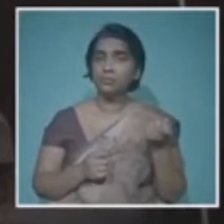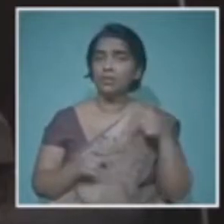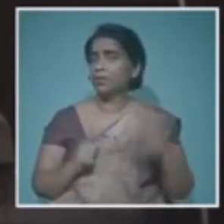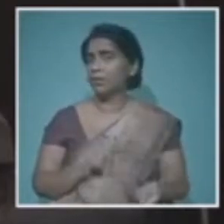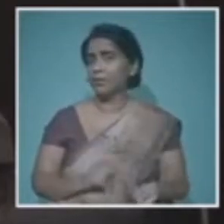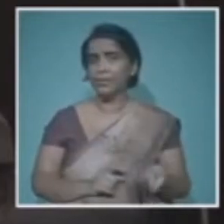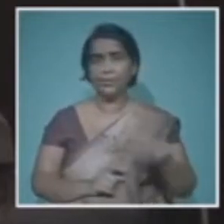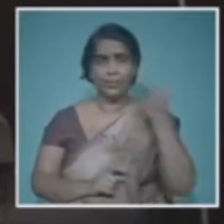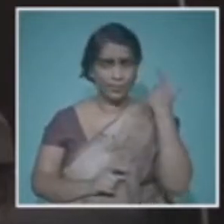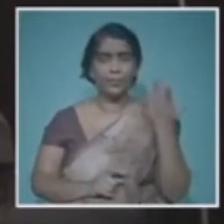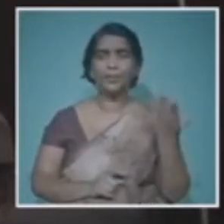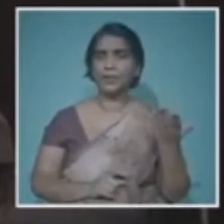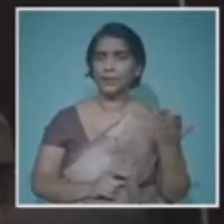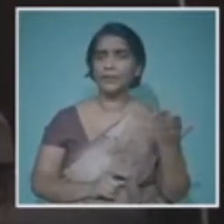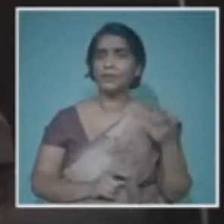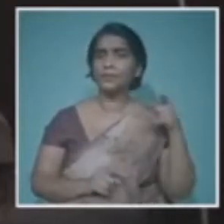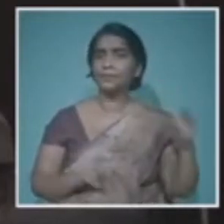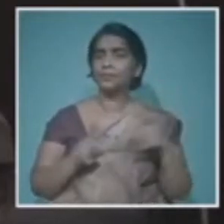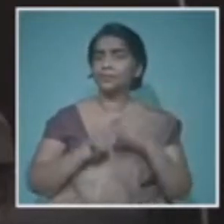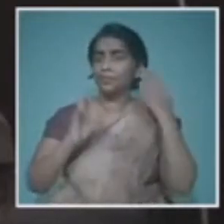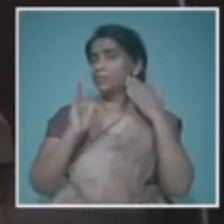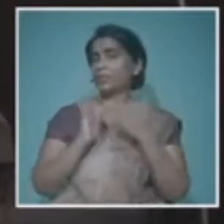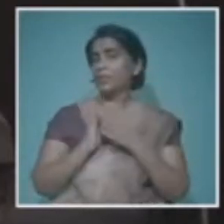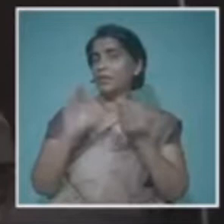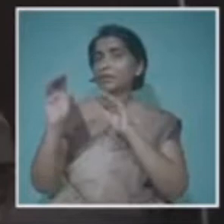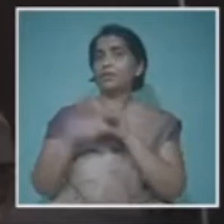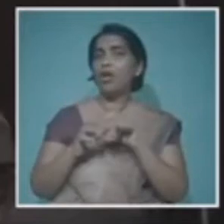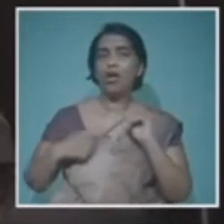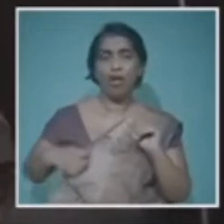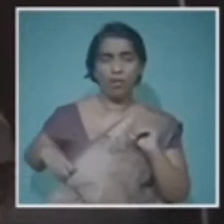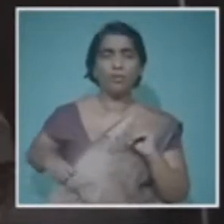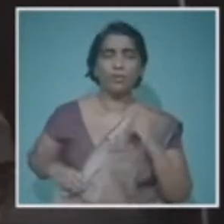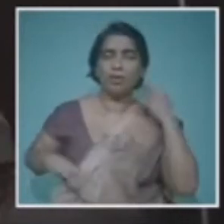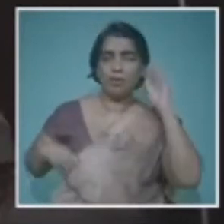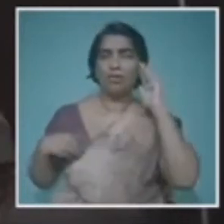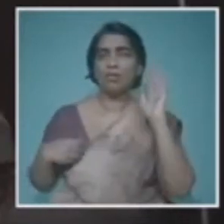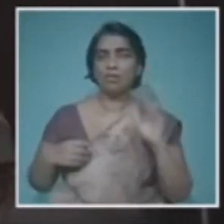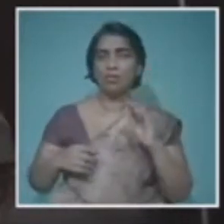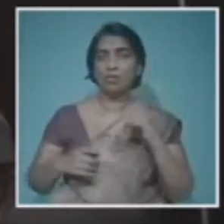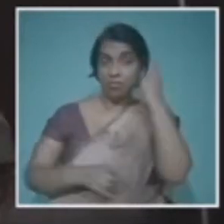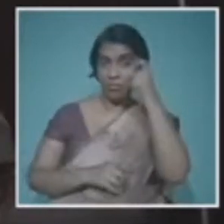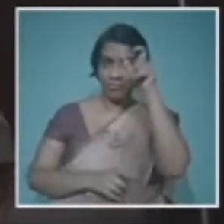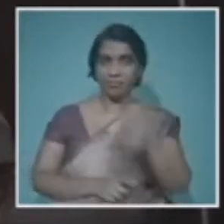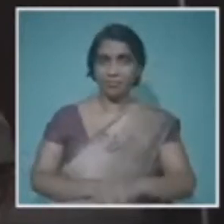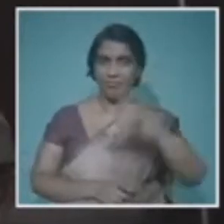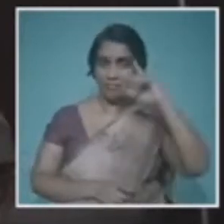අධික විදිහට දැවැන්තව ගිහිලා තියෙනවා. ඉතින් මේ පිළිබඳව ඔබතුමාගේ මැදිහත් වීම කොහොමද කියන එක මම දැනගන්න කැමතියි. බුද්ධිවත් ඔබතුමාගේ